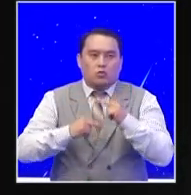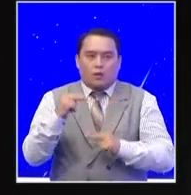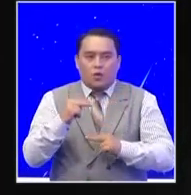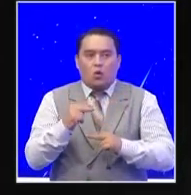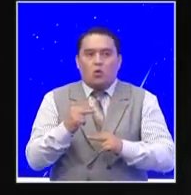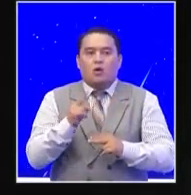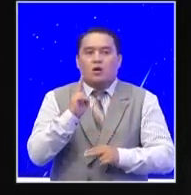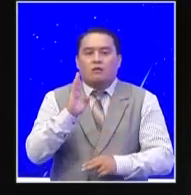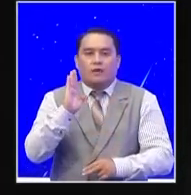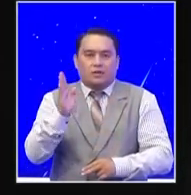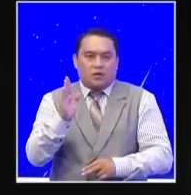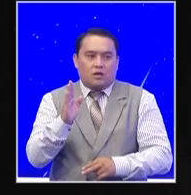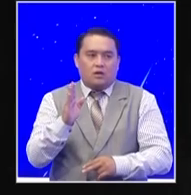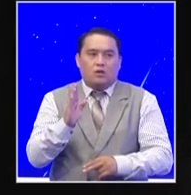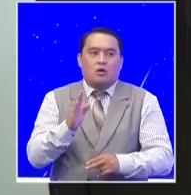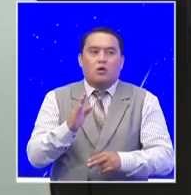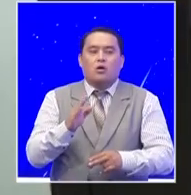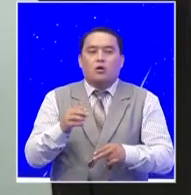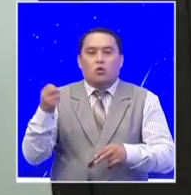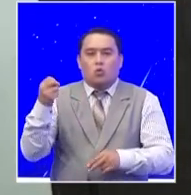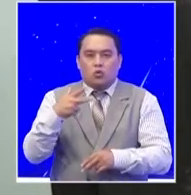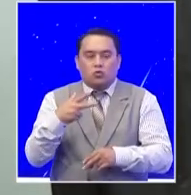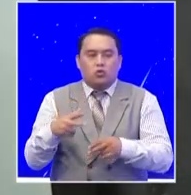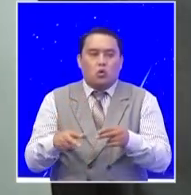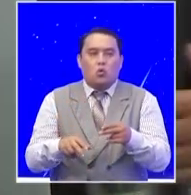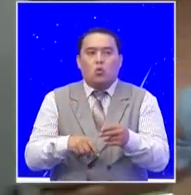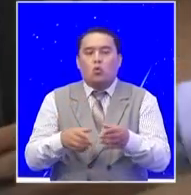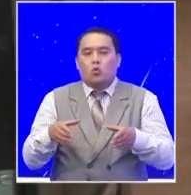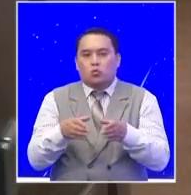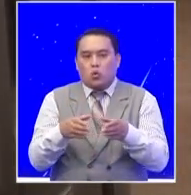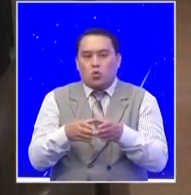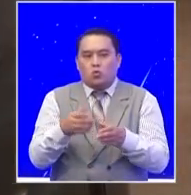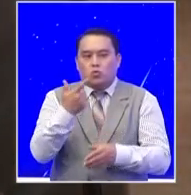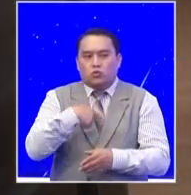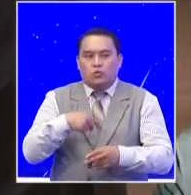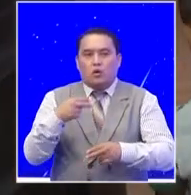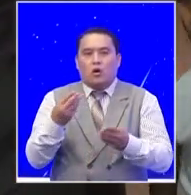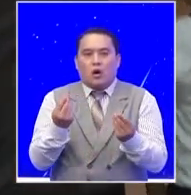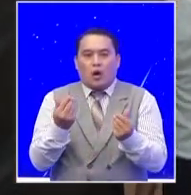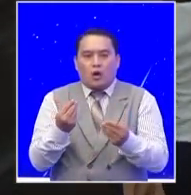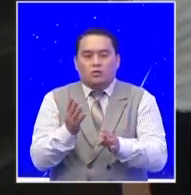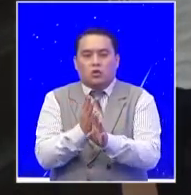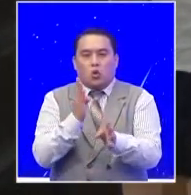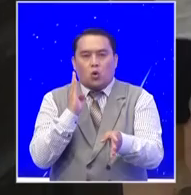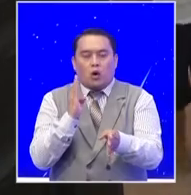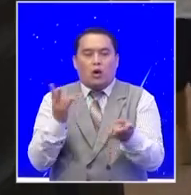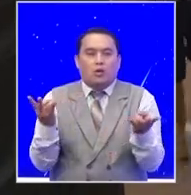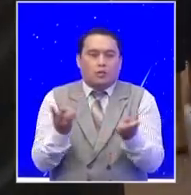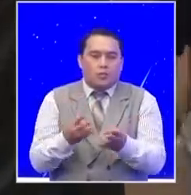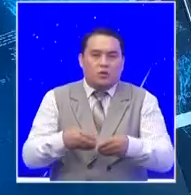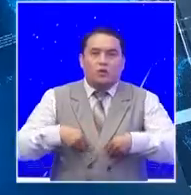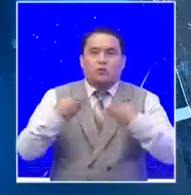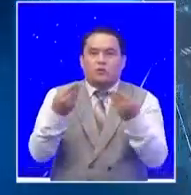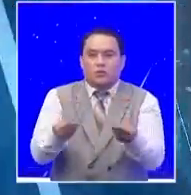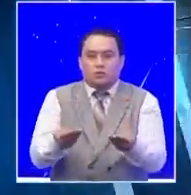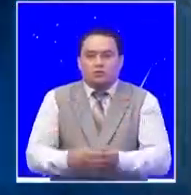Ал мұндағы пәтерлерді Энновес Күнқуат жауапкершілігі шектеулі серіктестігі өз қаражатына сатып алып, кезекте тұрған мұқтаж жандарға табыс